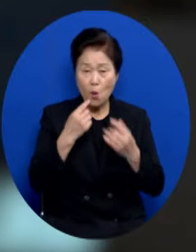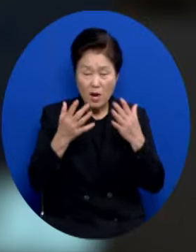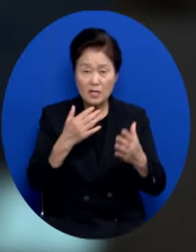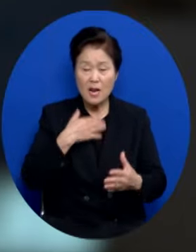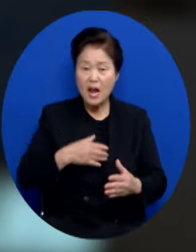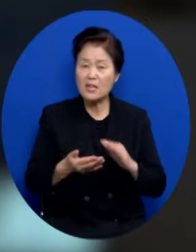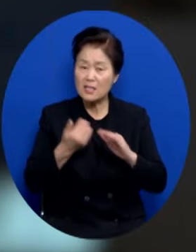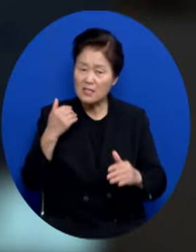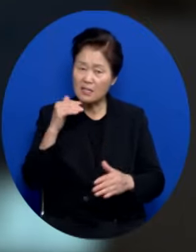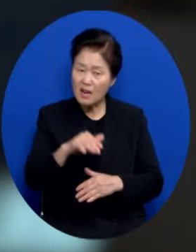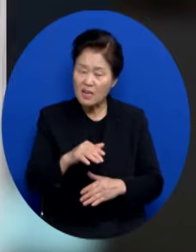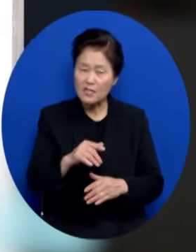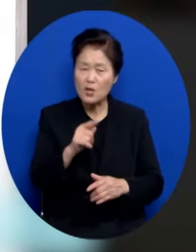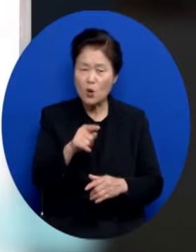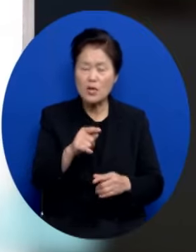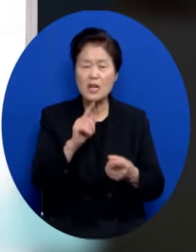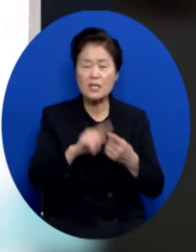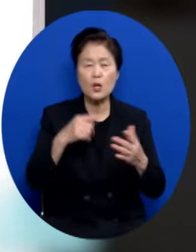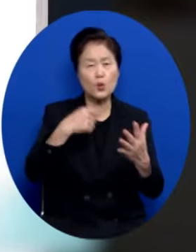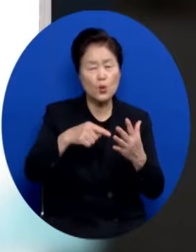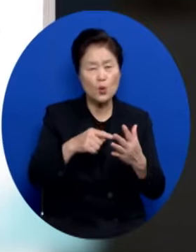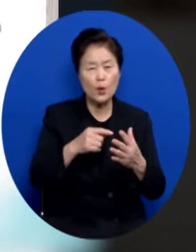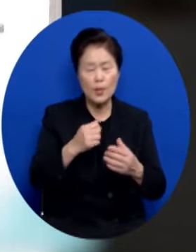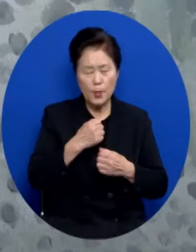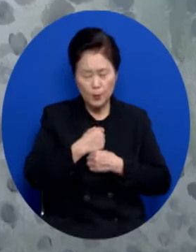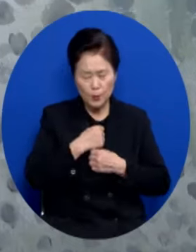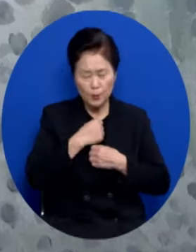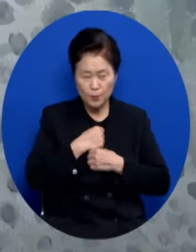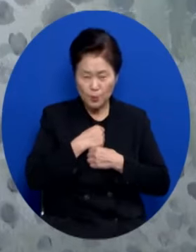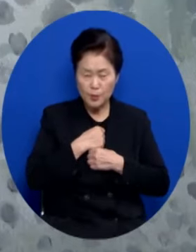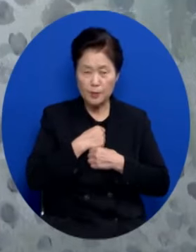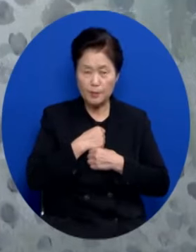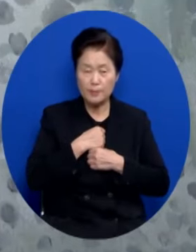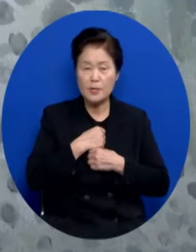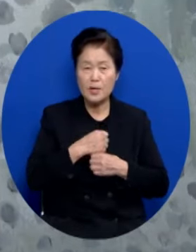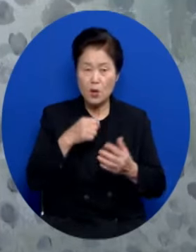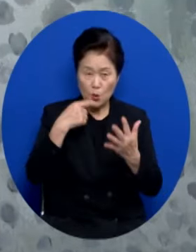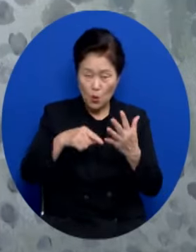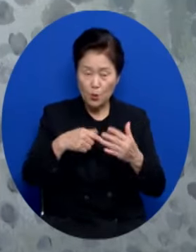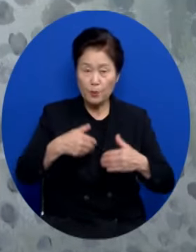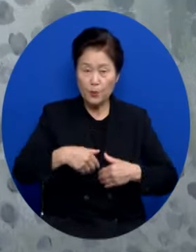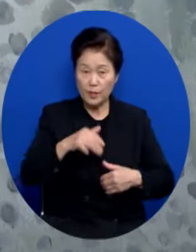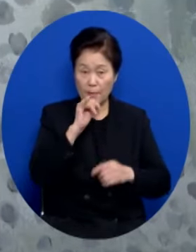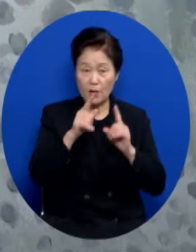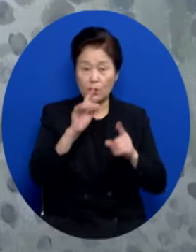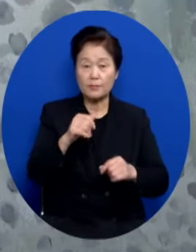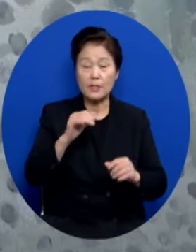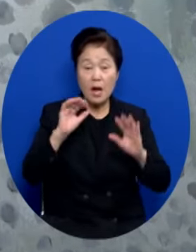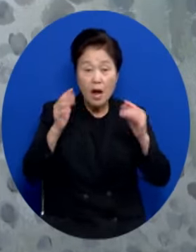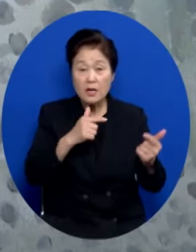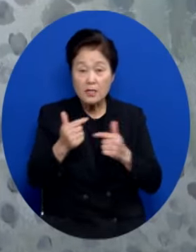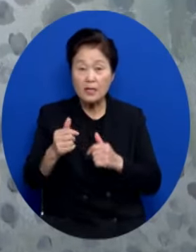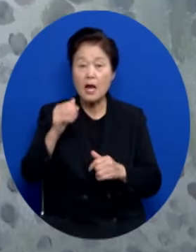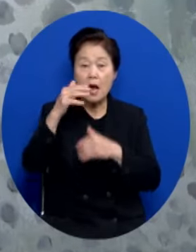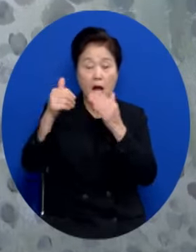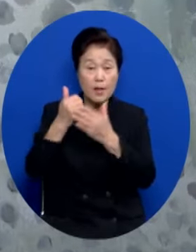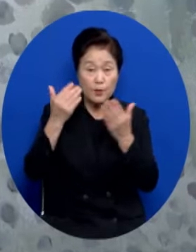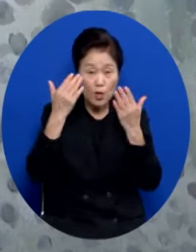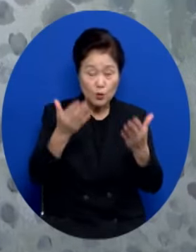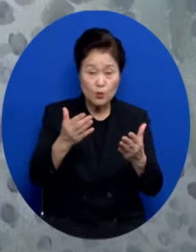있는 영향을 신중히 고려할 필요가 있다고 지적합니다. 아이들에게는 하나님께서 주신 성별의